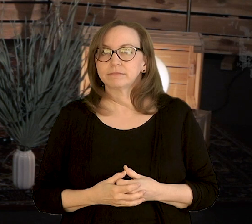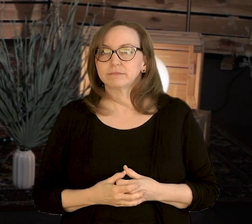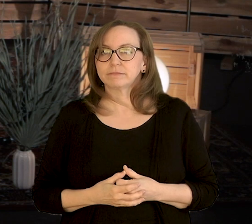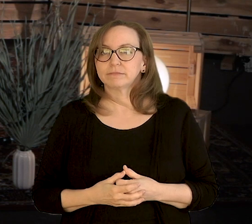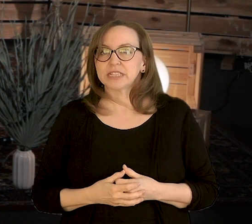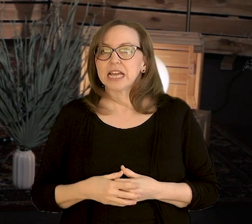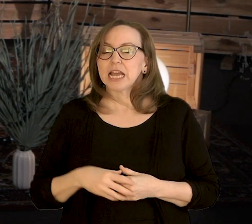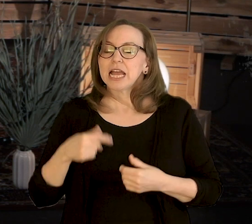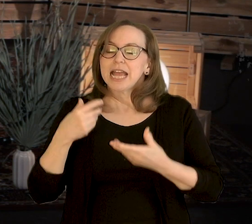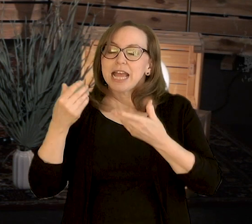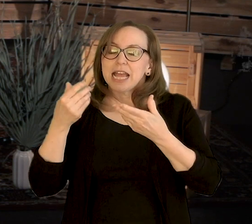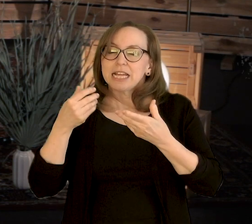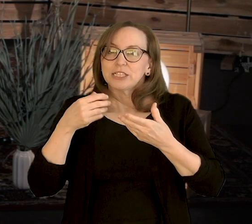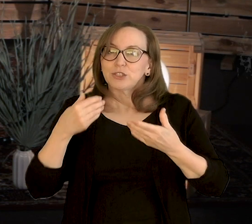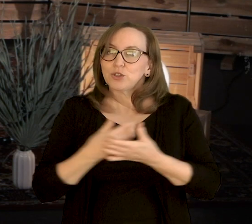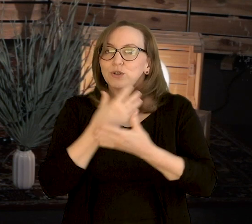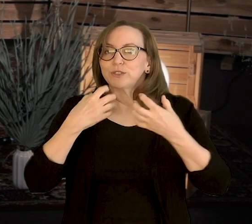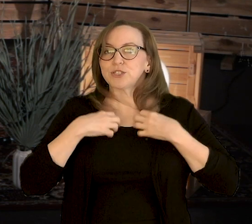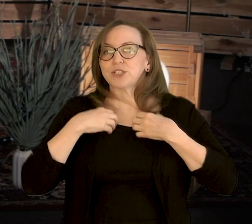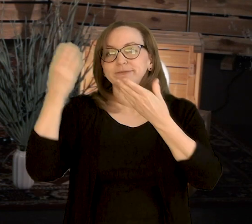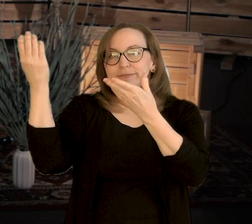i daj mi nowe życie.